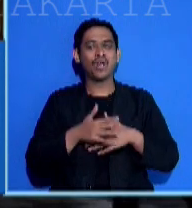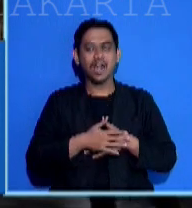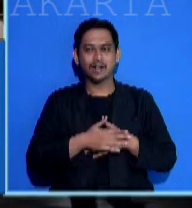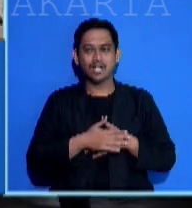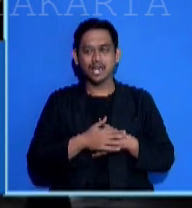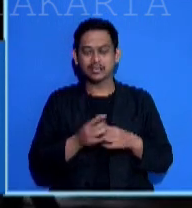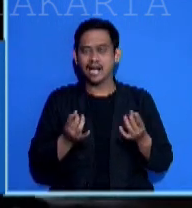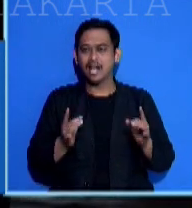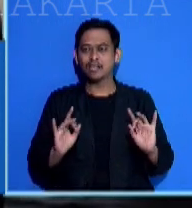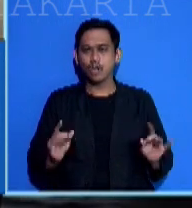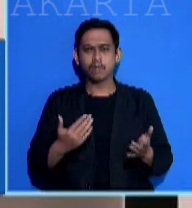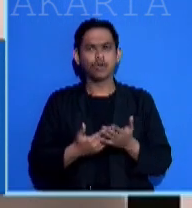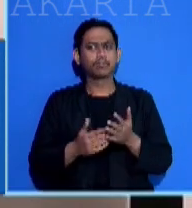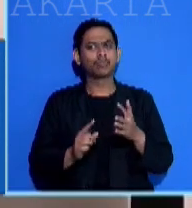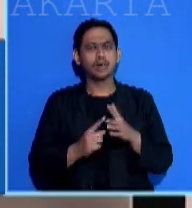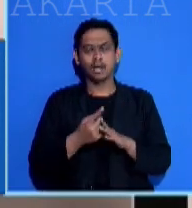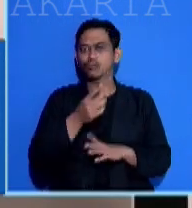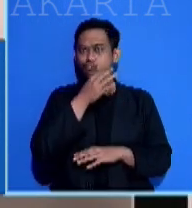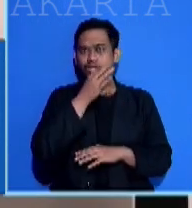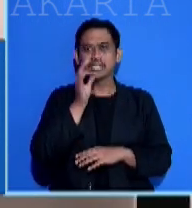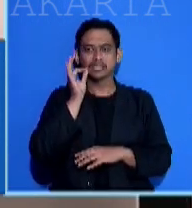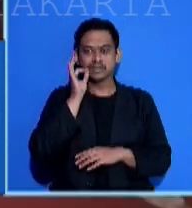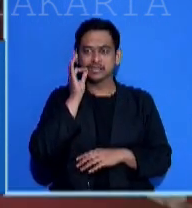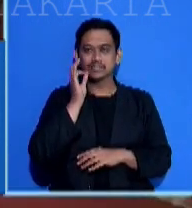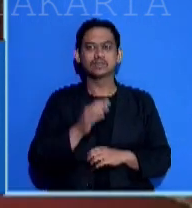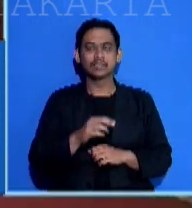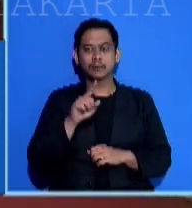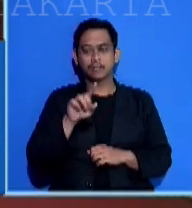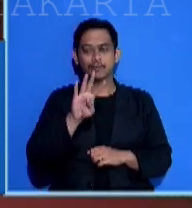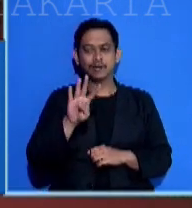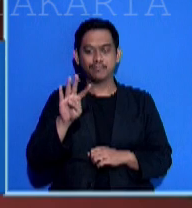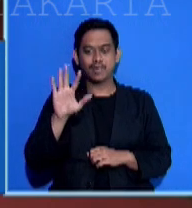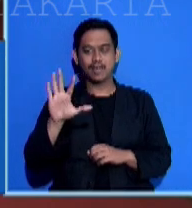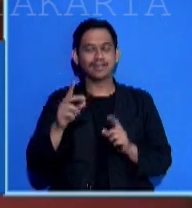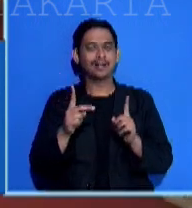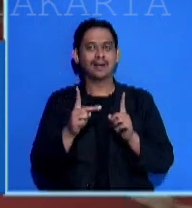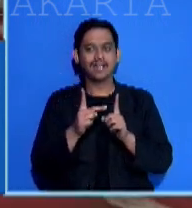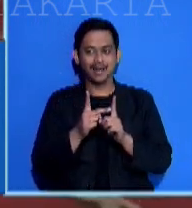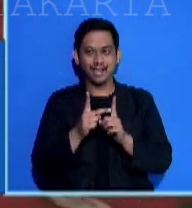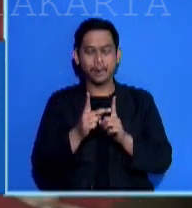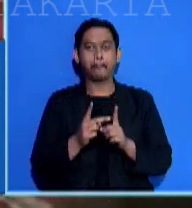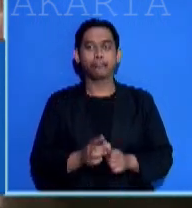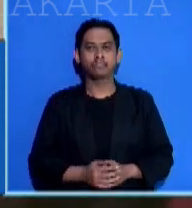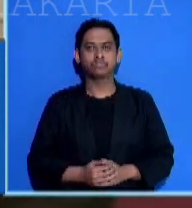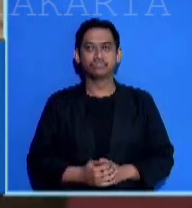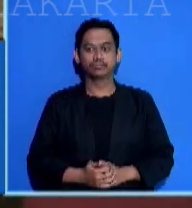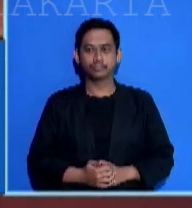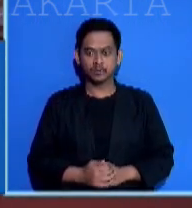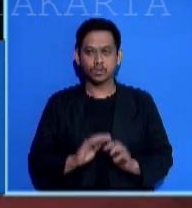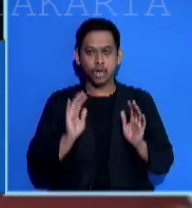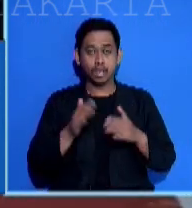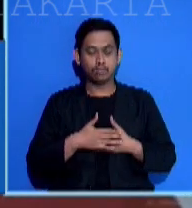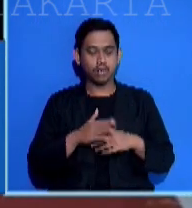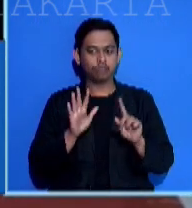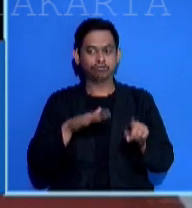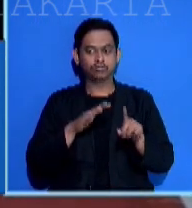sebagai penanda dimulainya ibadah puasa bulan suci Ramadan 1445 Hijriah. Pelaksanaan salat tarawih lebih